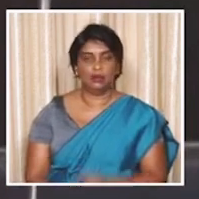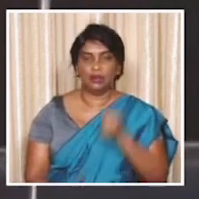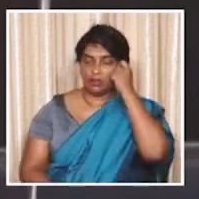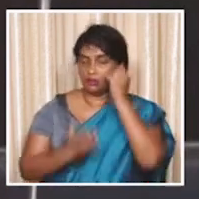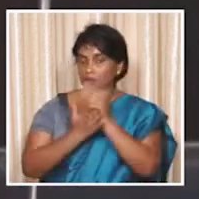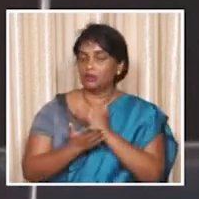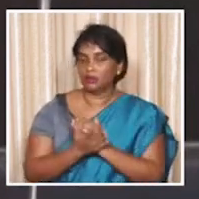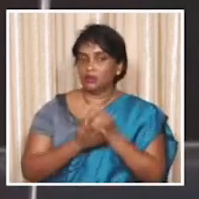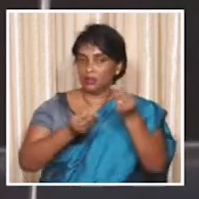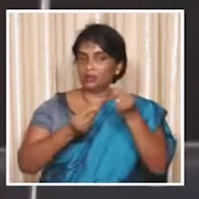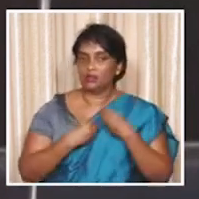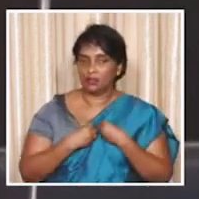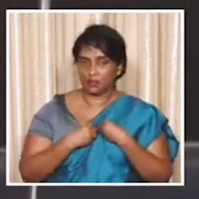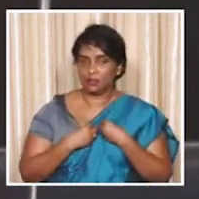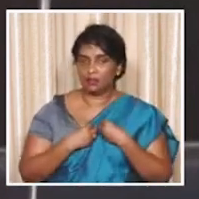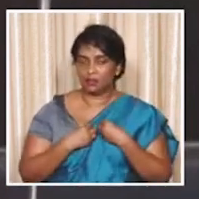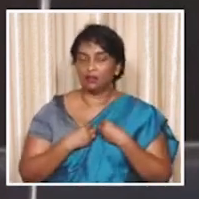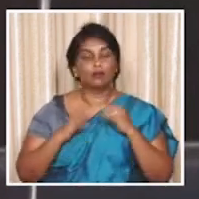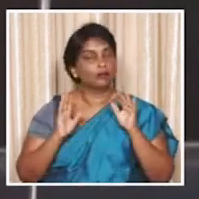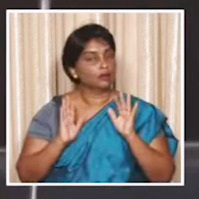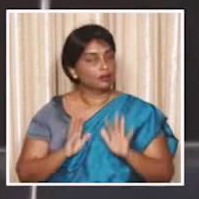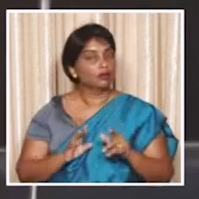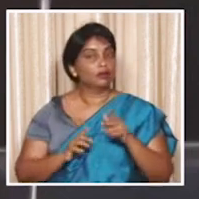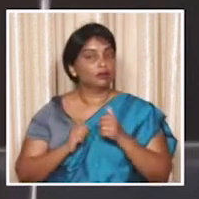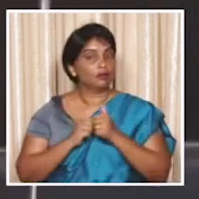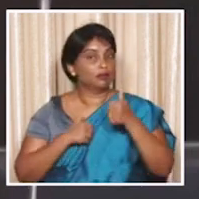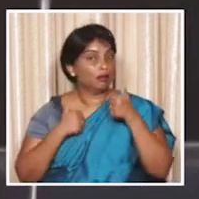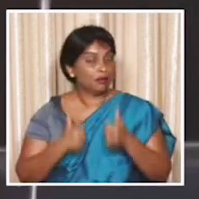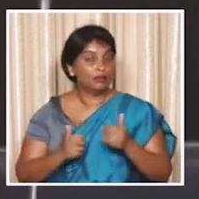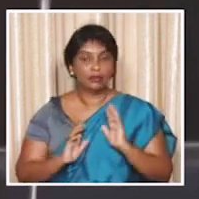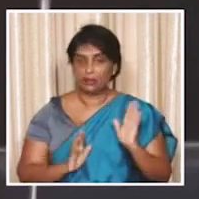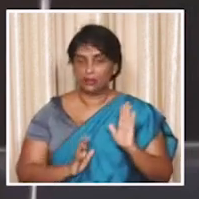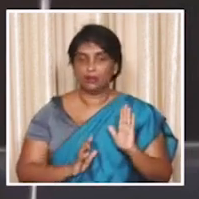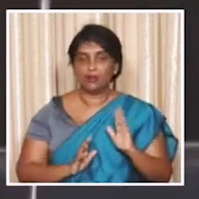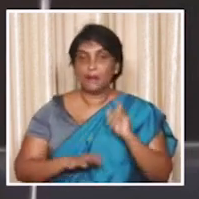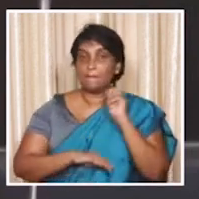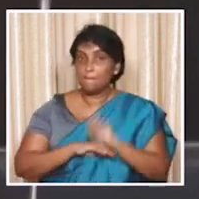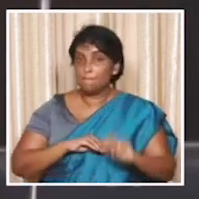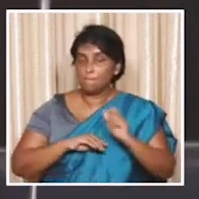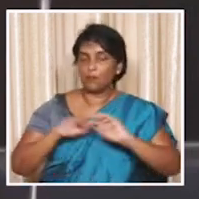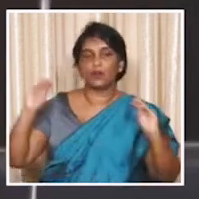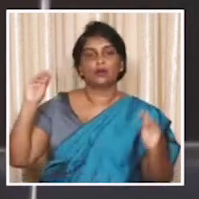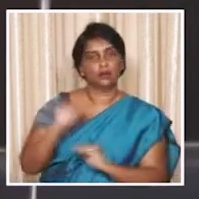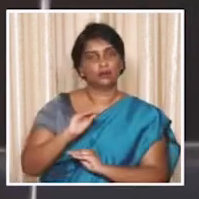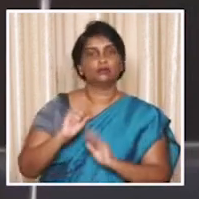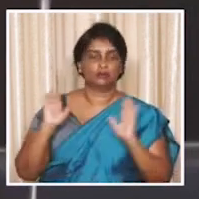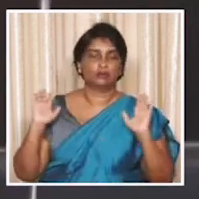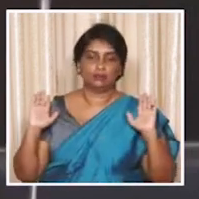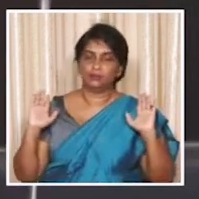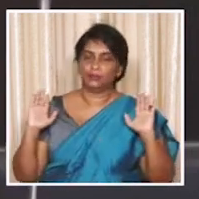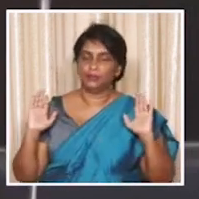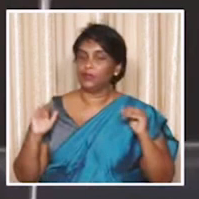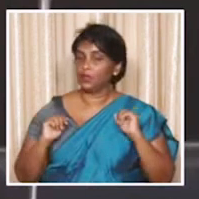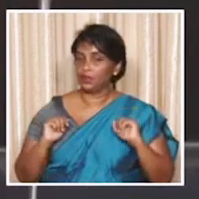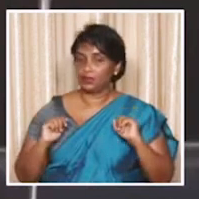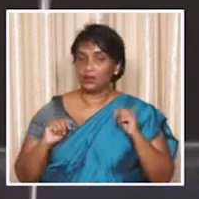tika apita denna namuth eka ishta karanna nemei ara salasum walata athul kala thiyanna pabanai